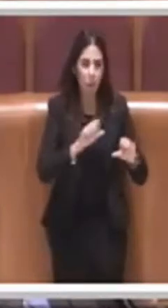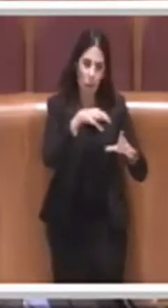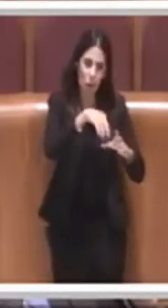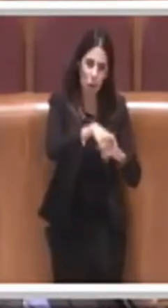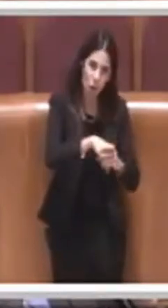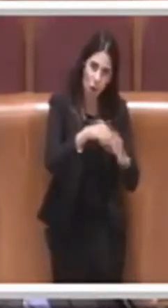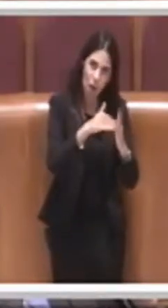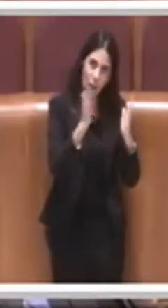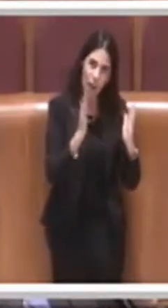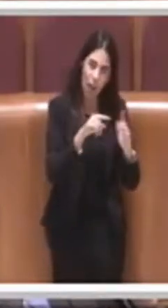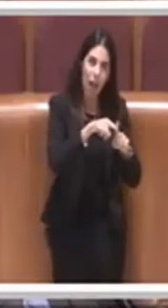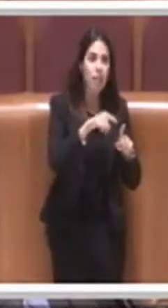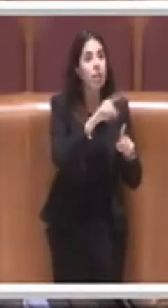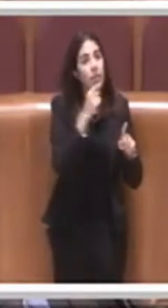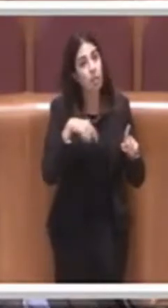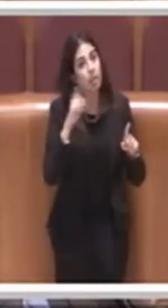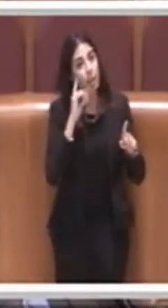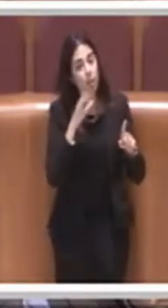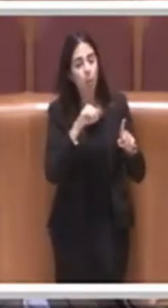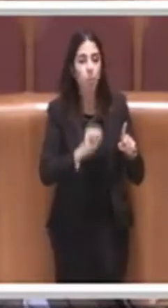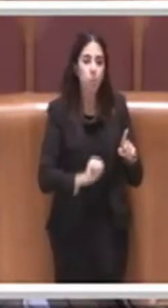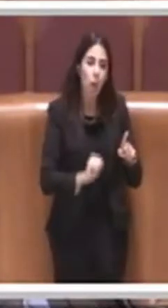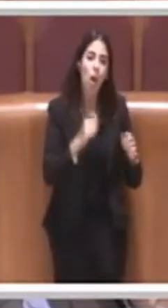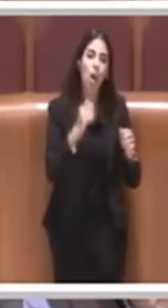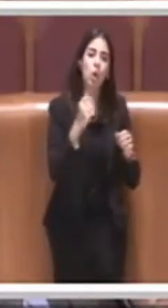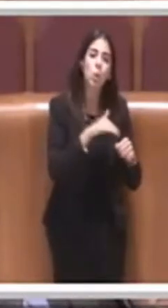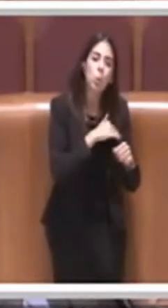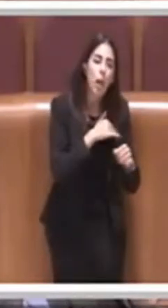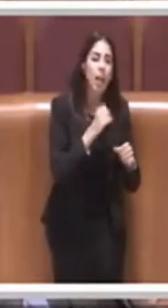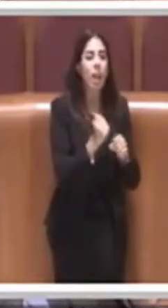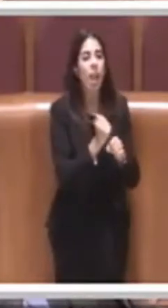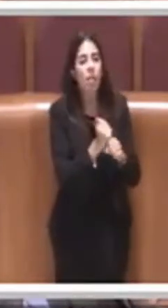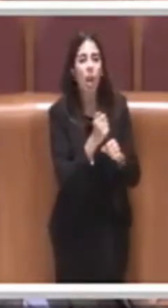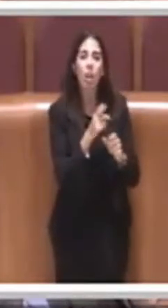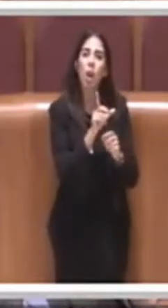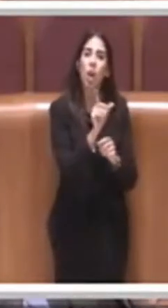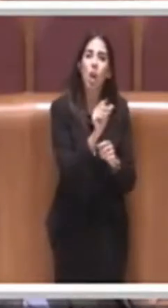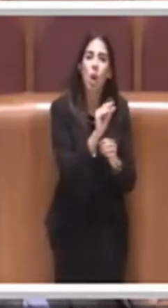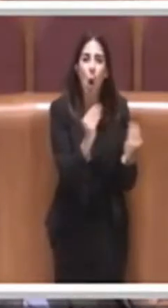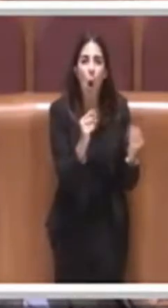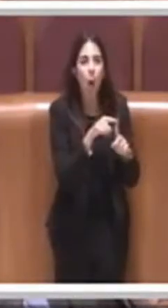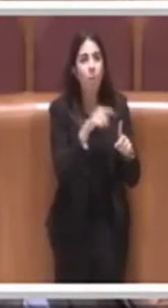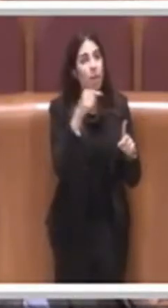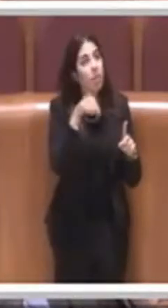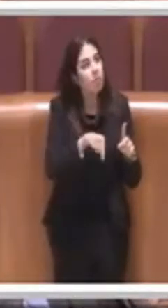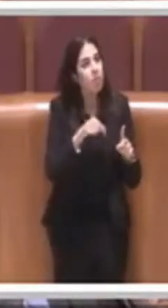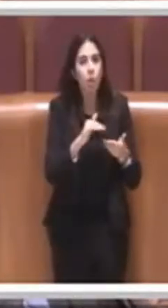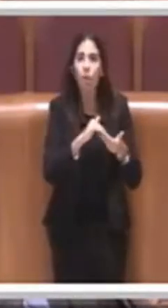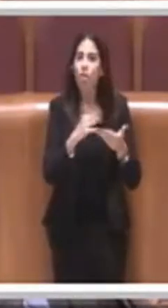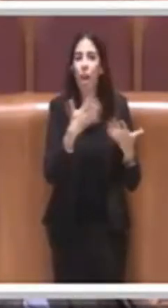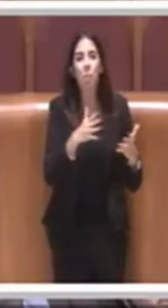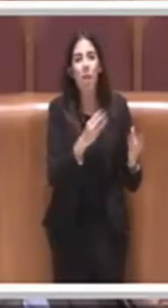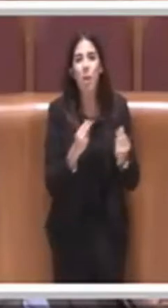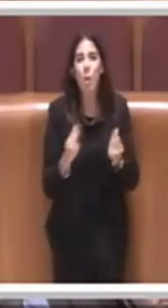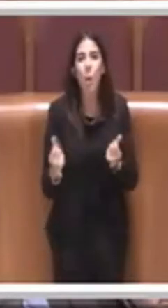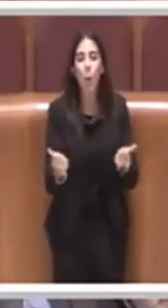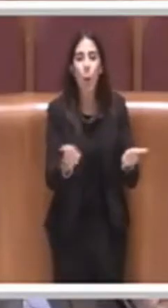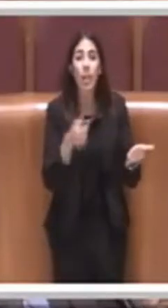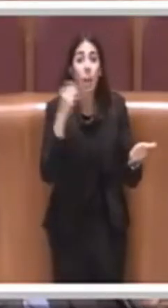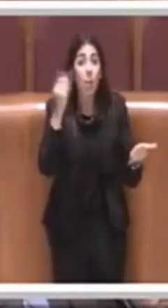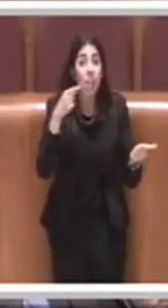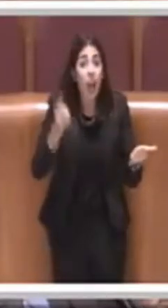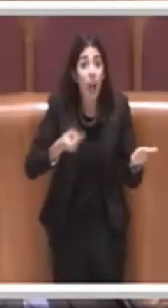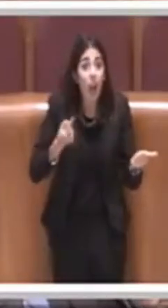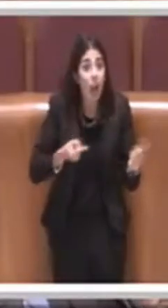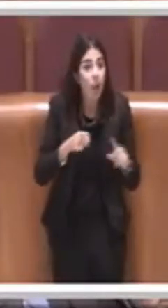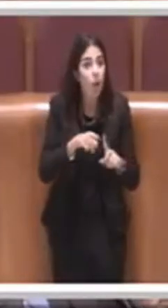sappiamo possono essere studenti, lavoratori, giovani coppie, in una società fluida come quella che è diventata la società attuale. Pensare ancora che